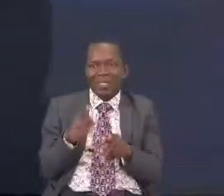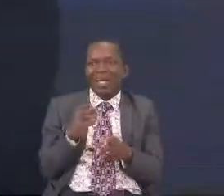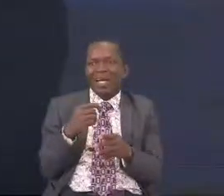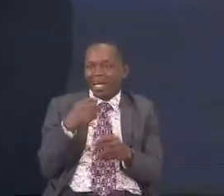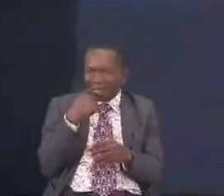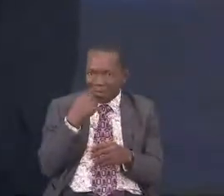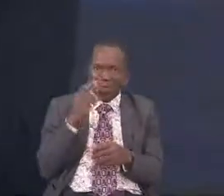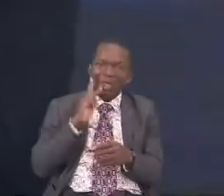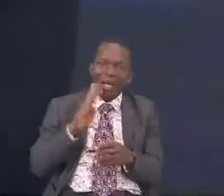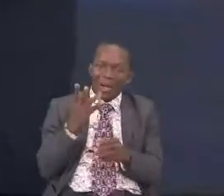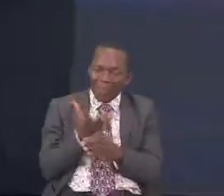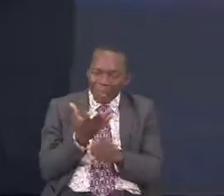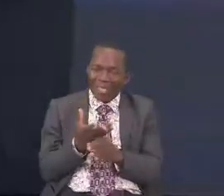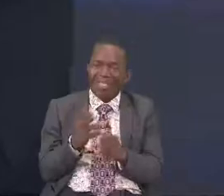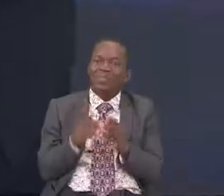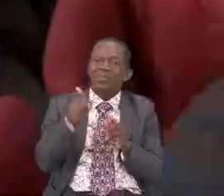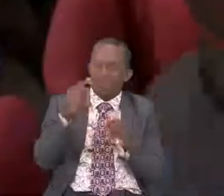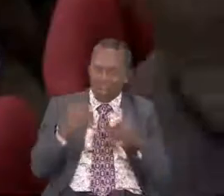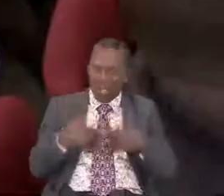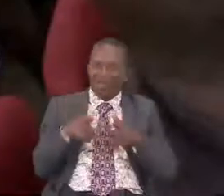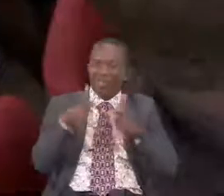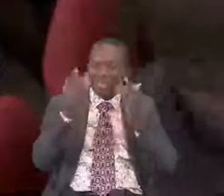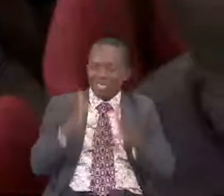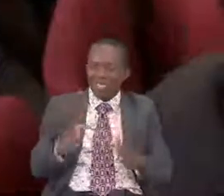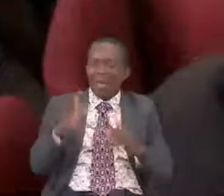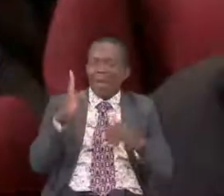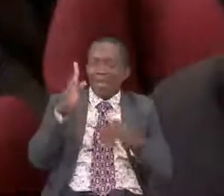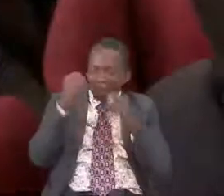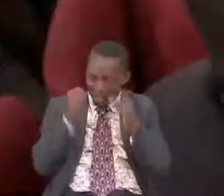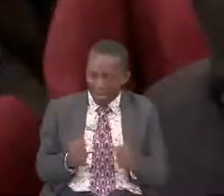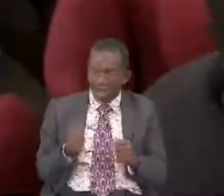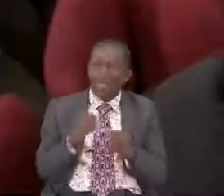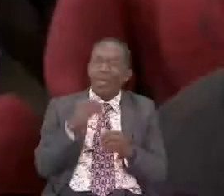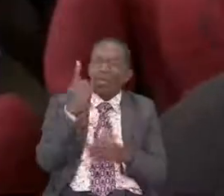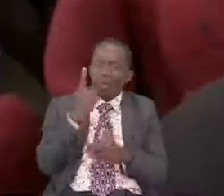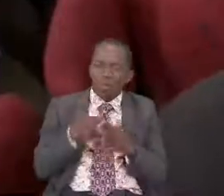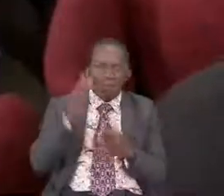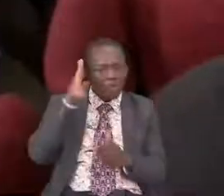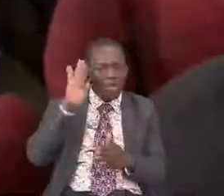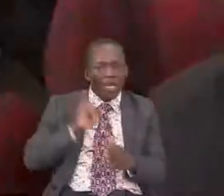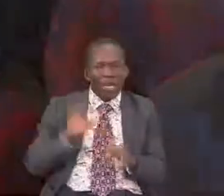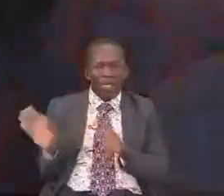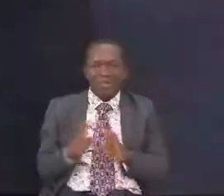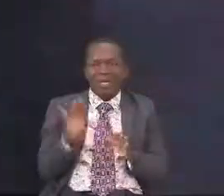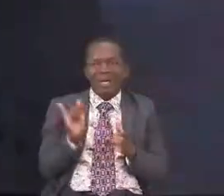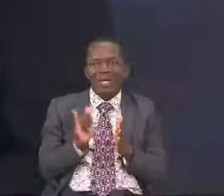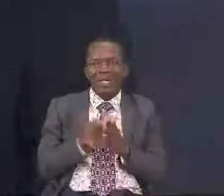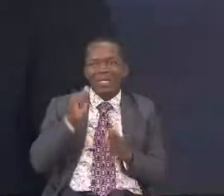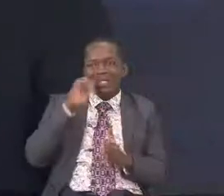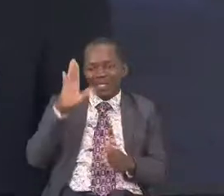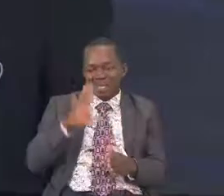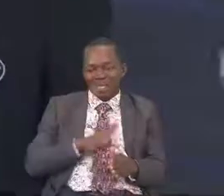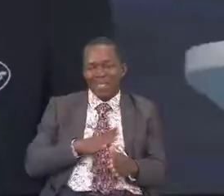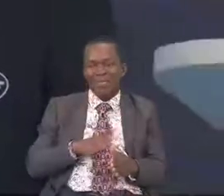puissance, qu'est-ce que je dois faire? Et cette jeune dame l'a conduit. Et il a été converti. Il